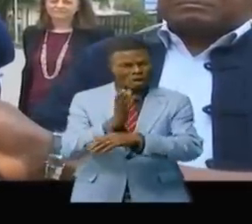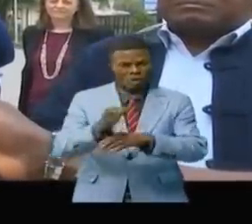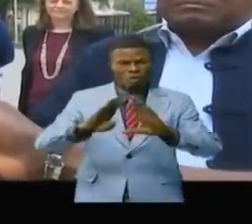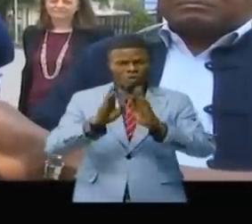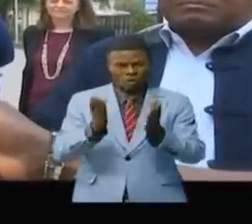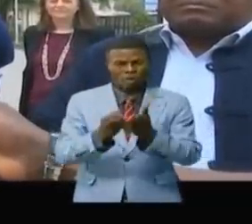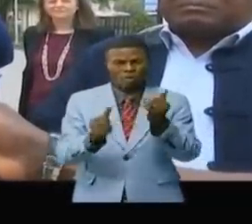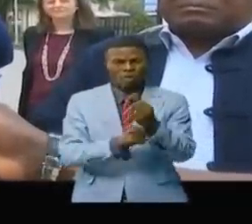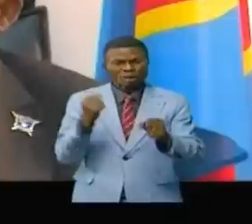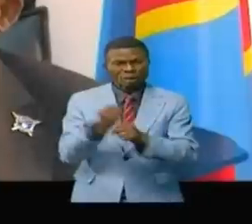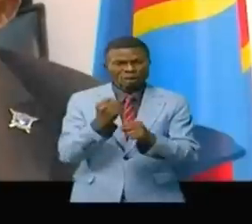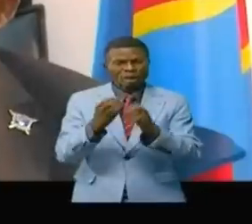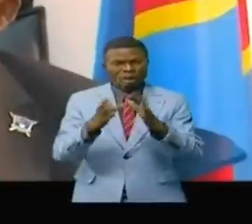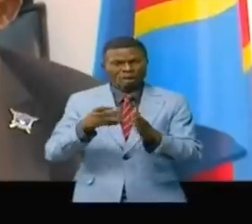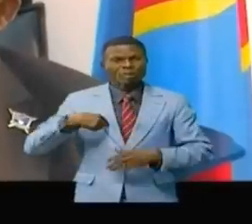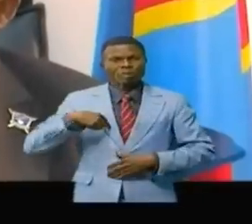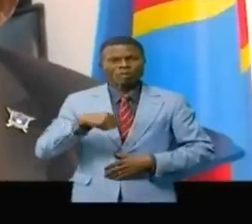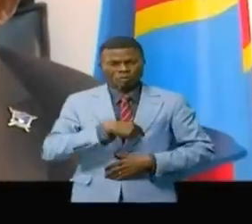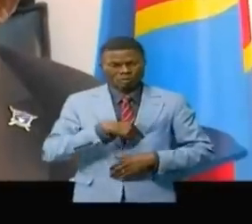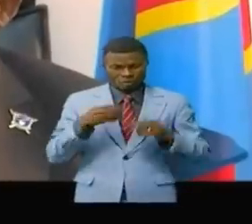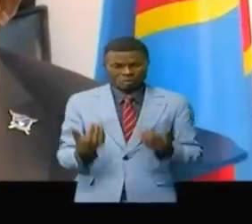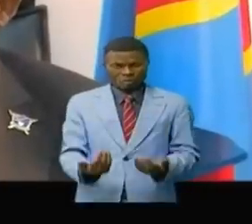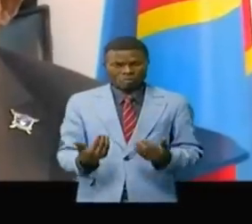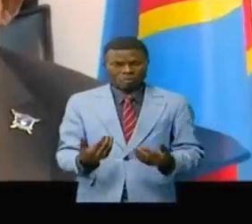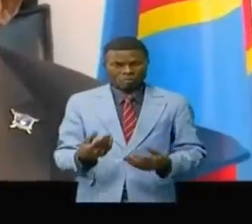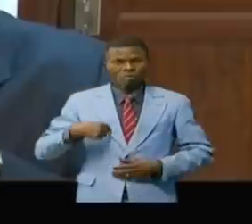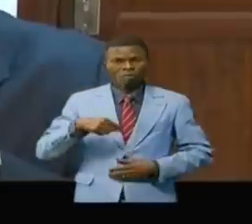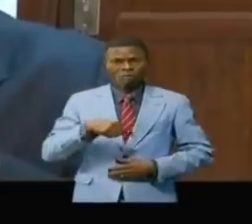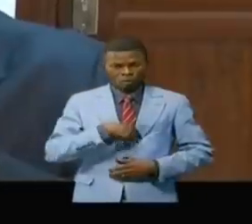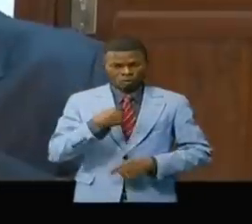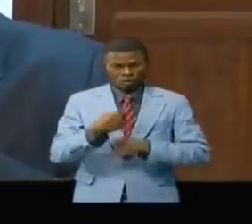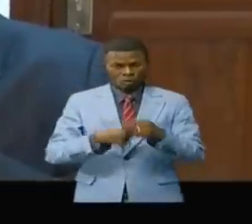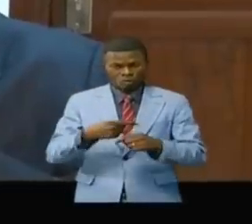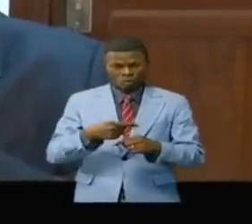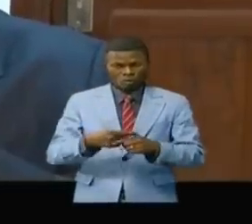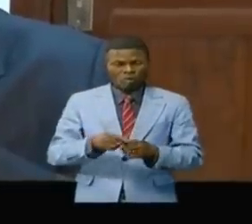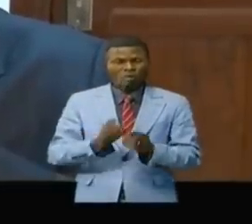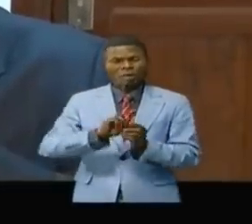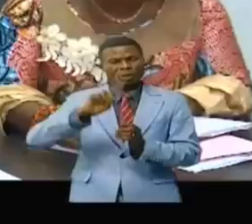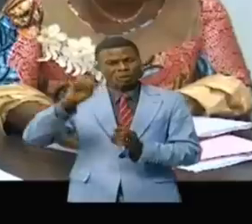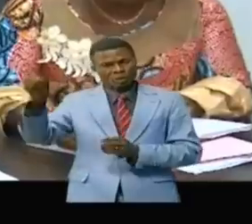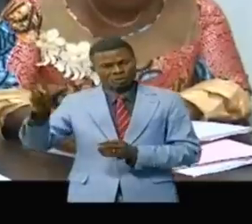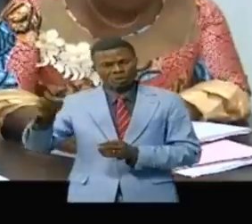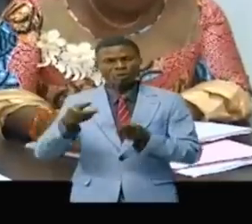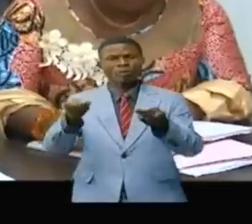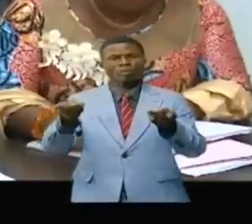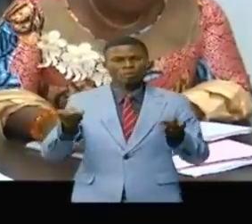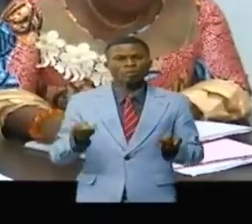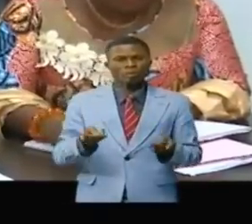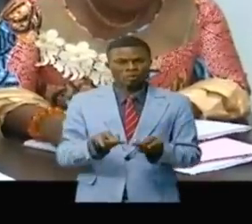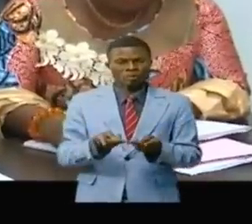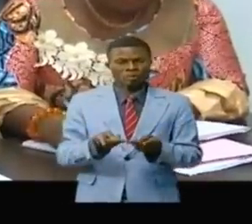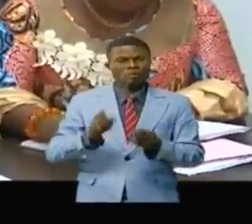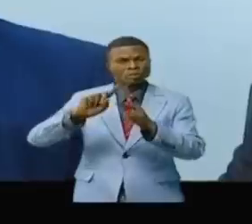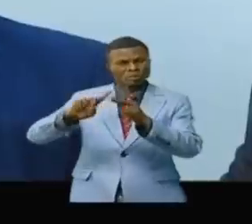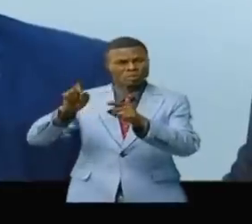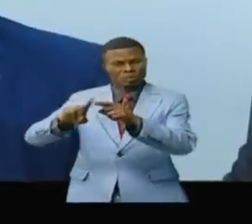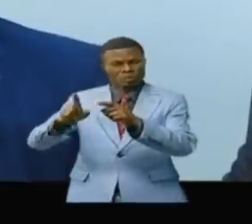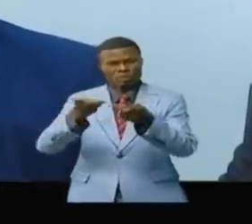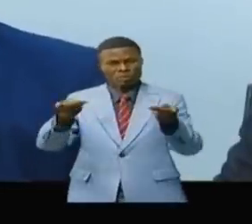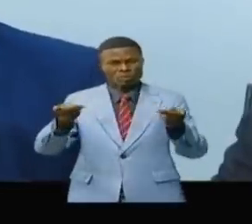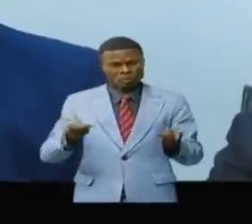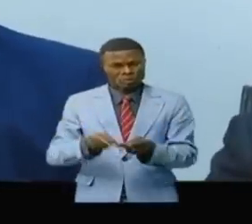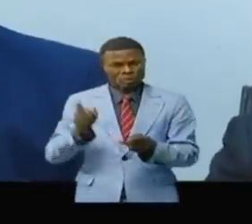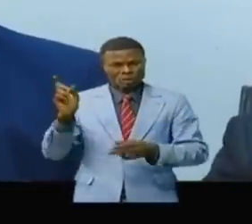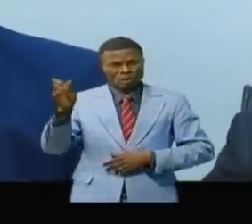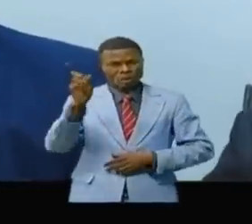à pouvoir travailler avec nous. Et là maintenant, de là, nous allons pour pouvoir aller nous plancher un peu sur les différentes